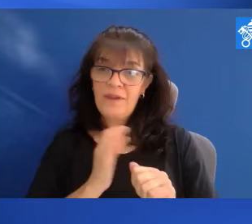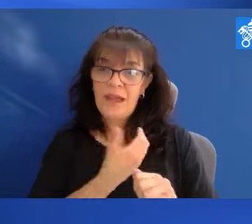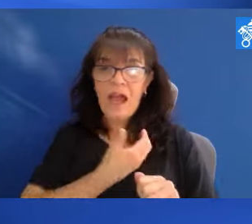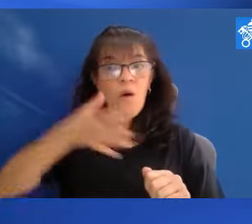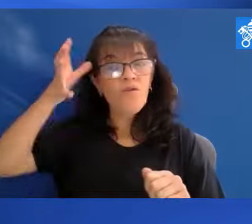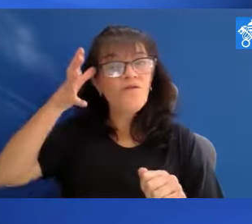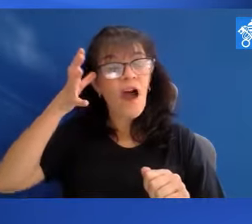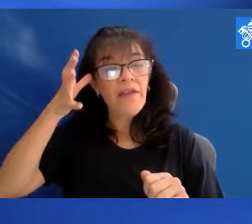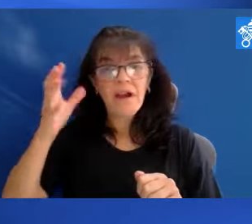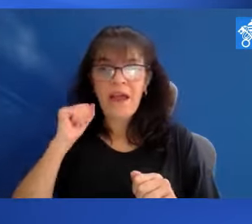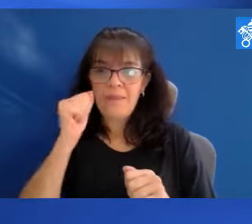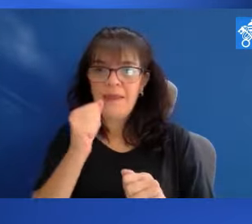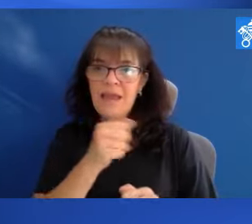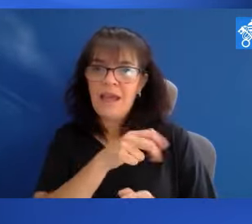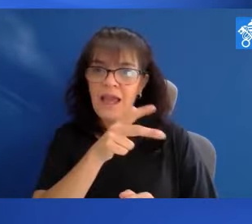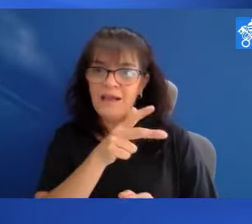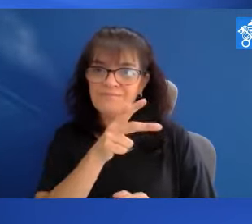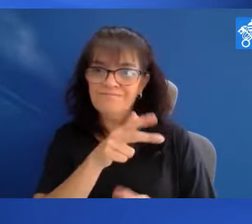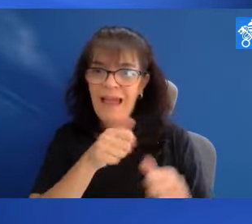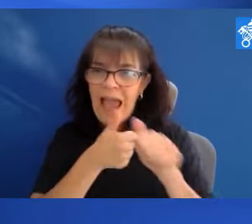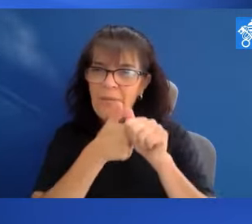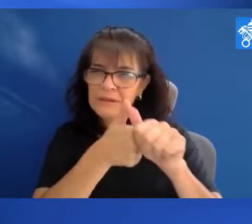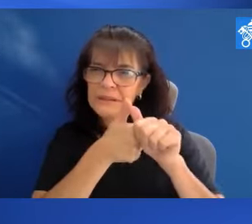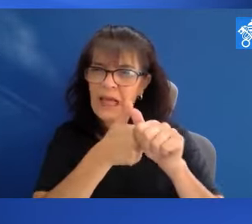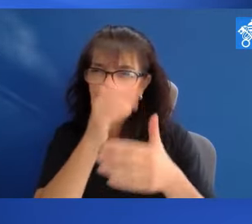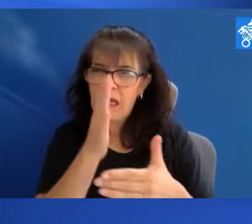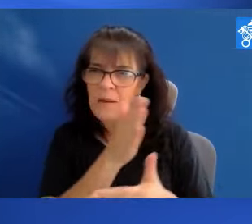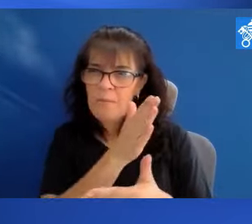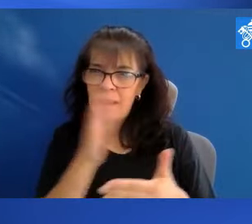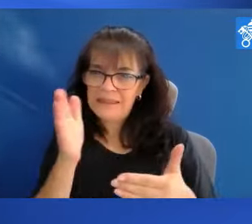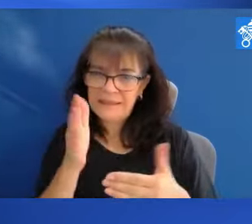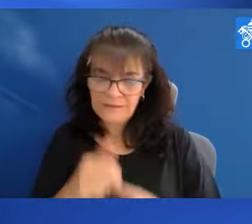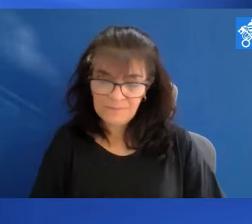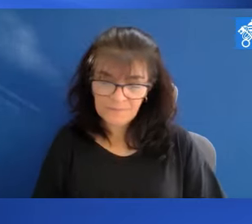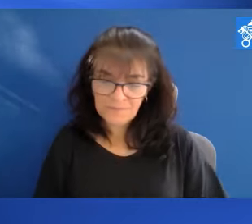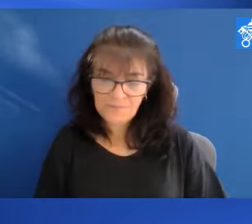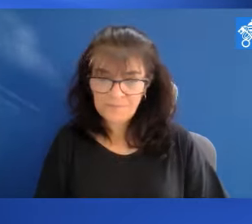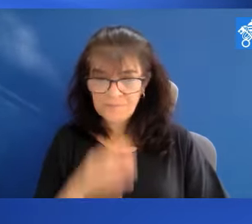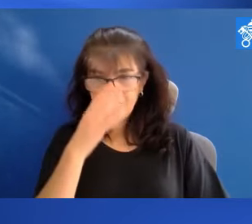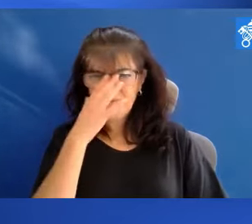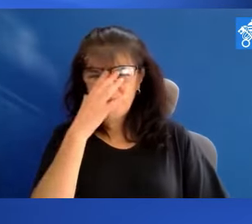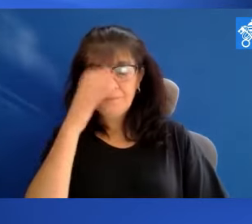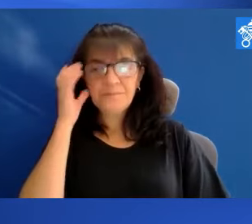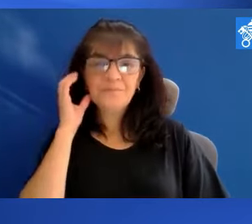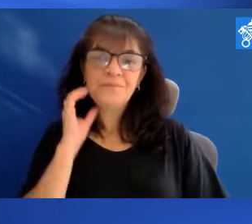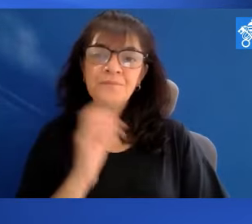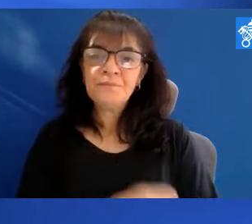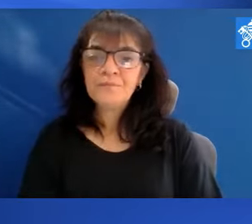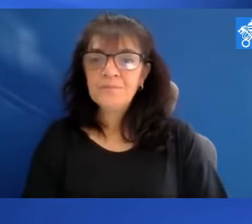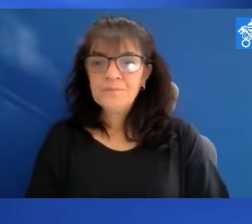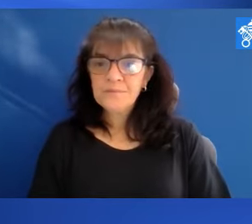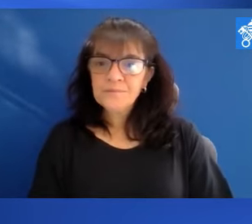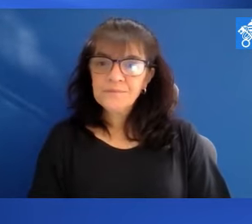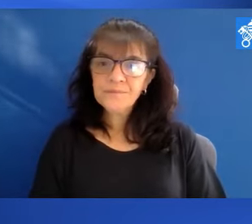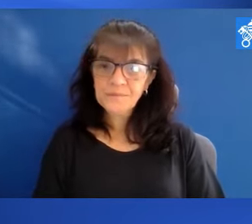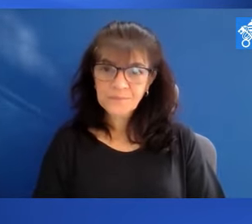Waszej świątobliwości wyrazy synowskiego oddania i szczerej wierności, zapewniając o modlitwie we